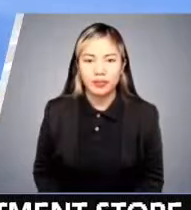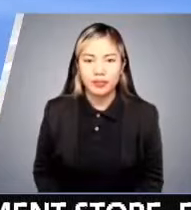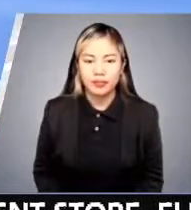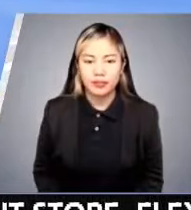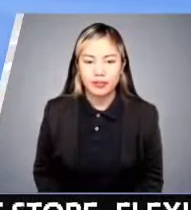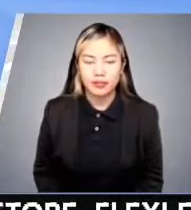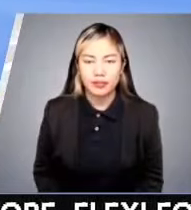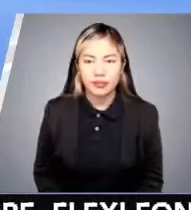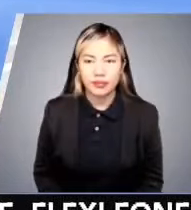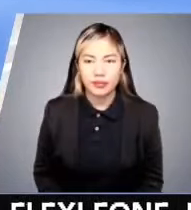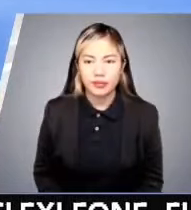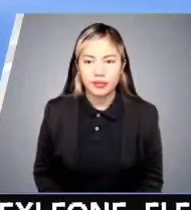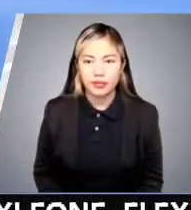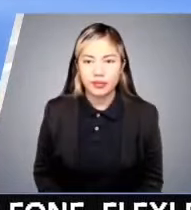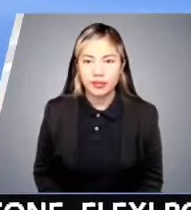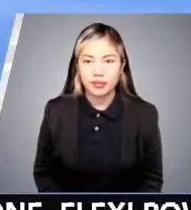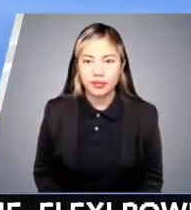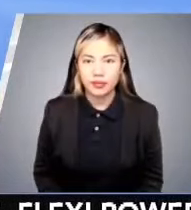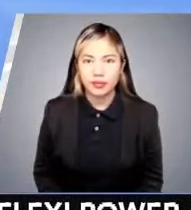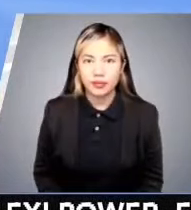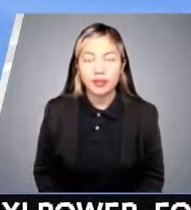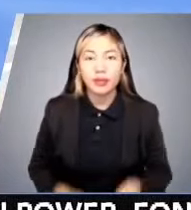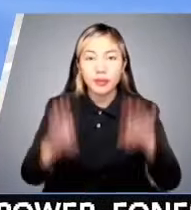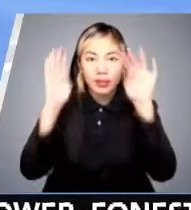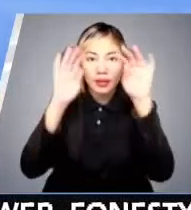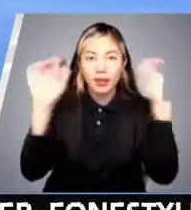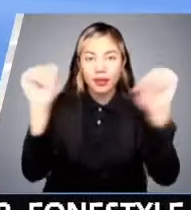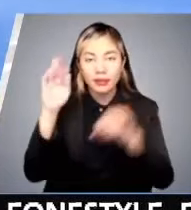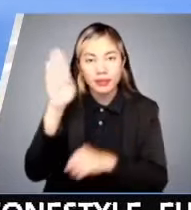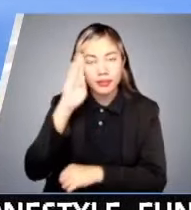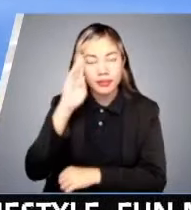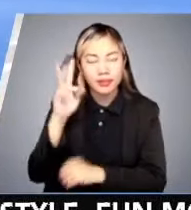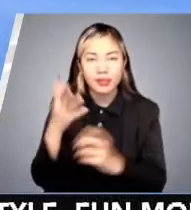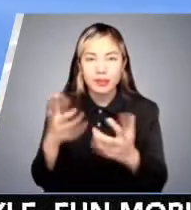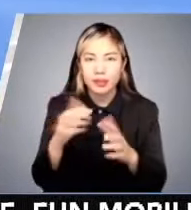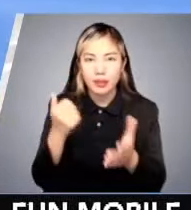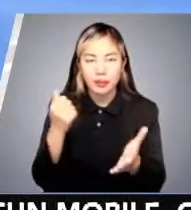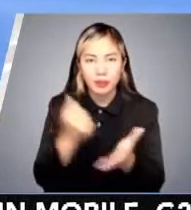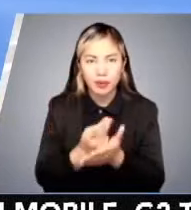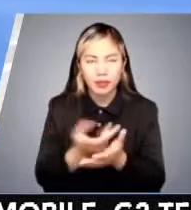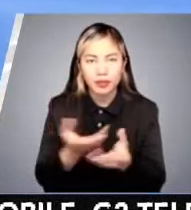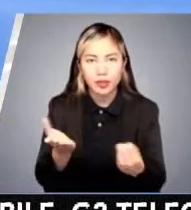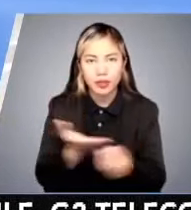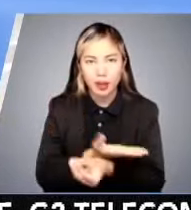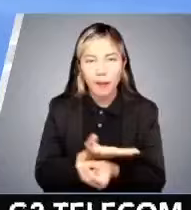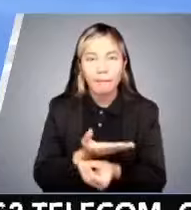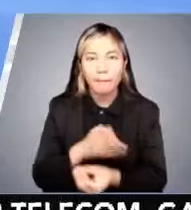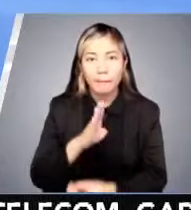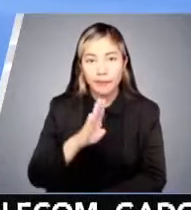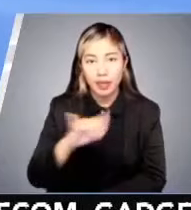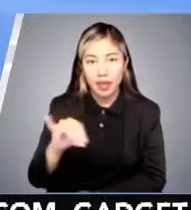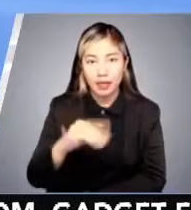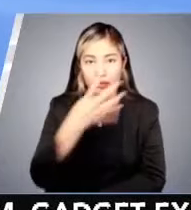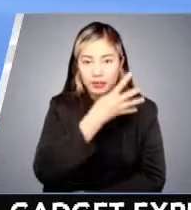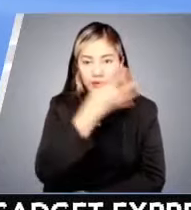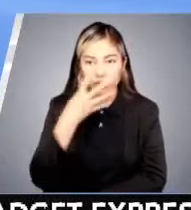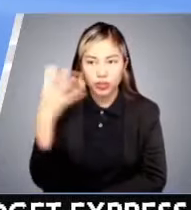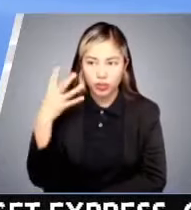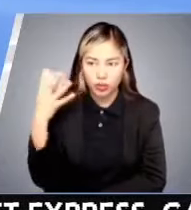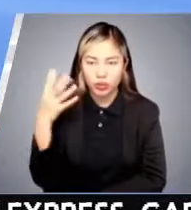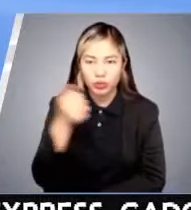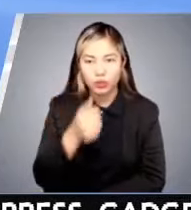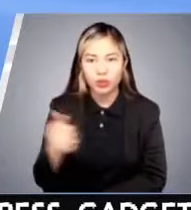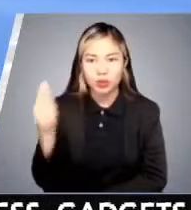inaprubahan na raw ni Pangulong Bongbong Marcos ang pagtanggal sa pwesto kay Bureau of immigration commissioner Norman tanino Ayon sa ilang miyembro